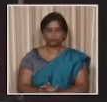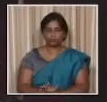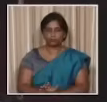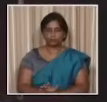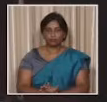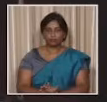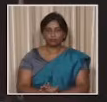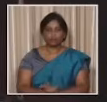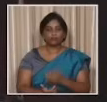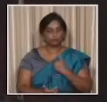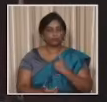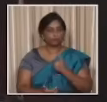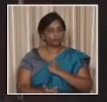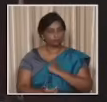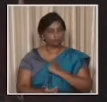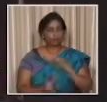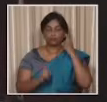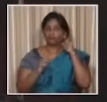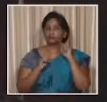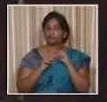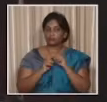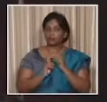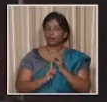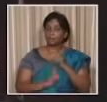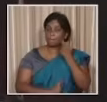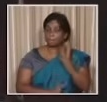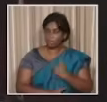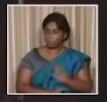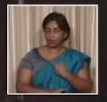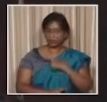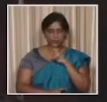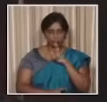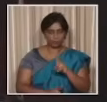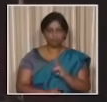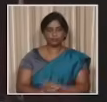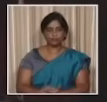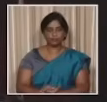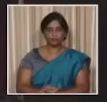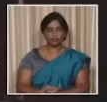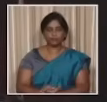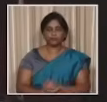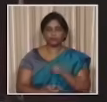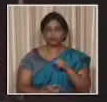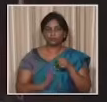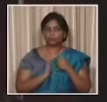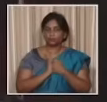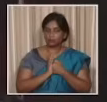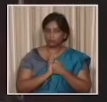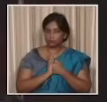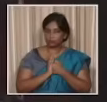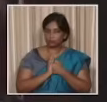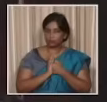තිබෙනවා මම කැමති ඒක ගැන පෞද්ගලික විග්‍රහයක් කරන්න දැන් ගරු